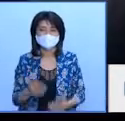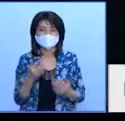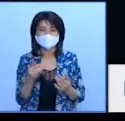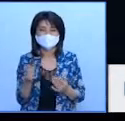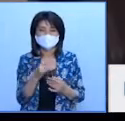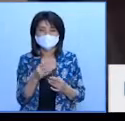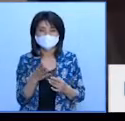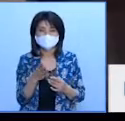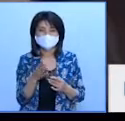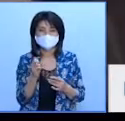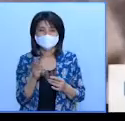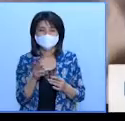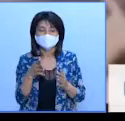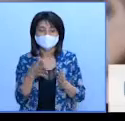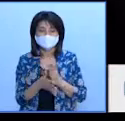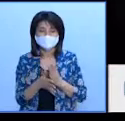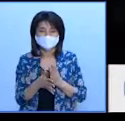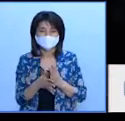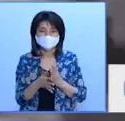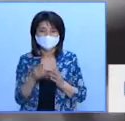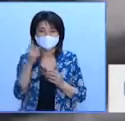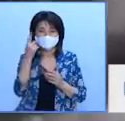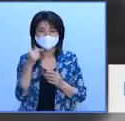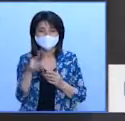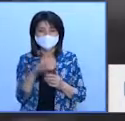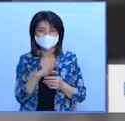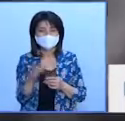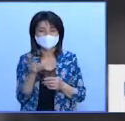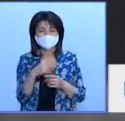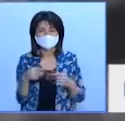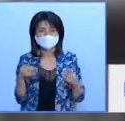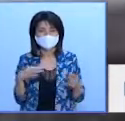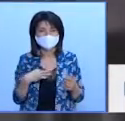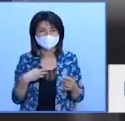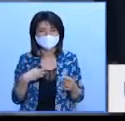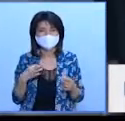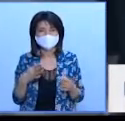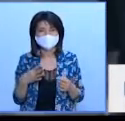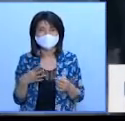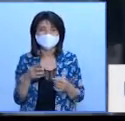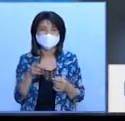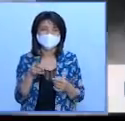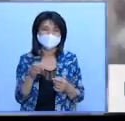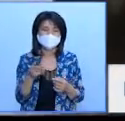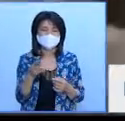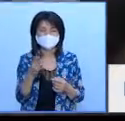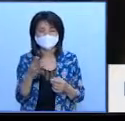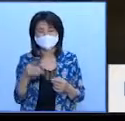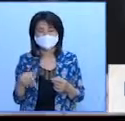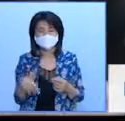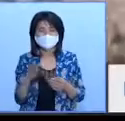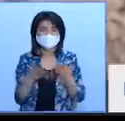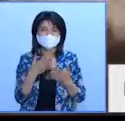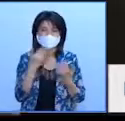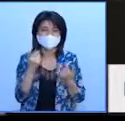волнует, как ты одет. Знаешь, им было все безразлично, пуля у тебя в бедре или нет. Они